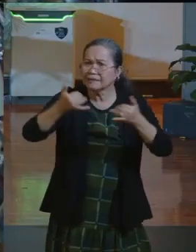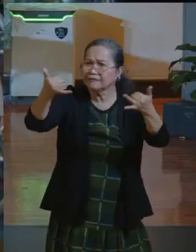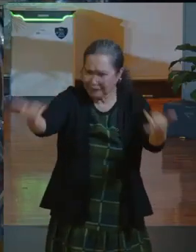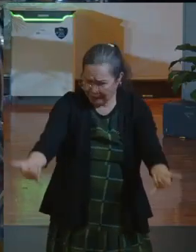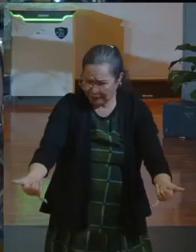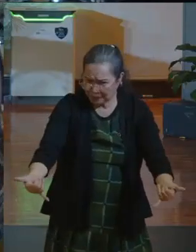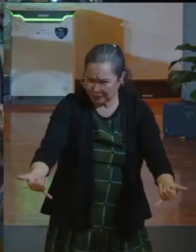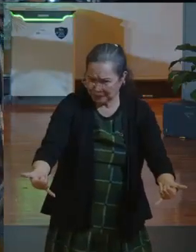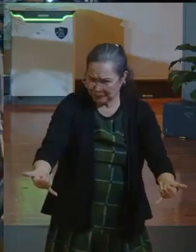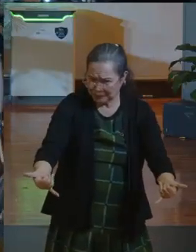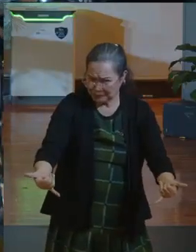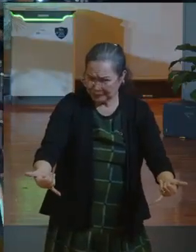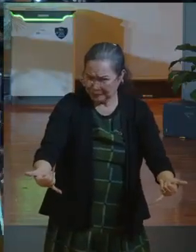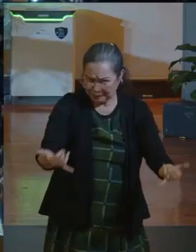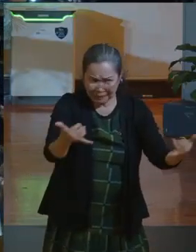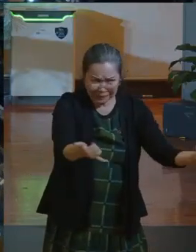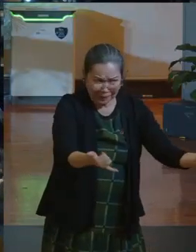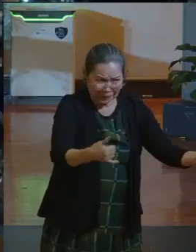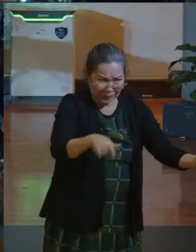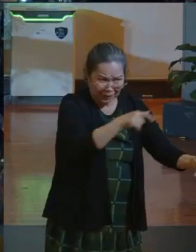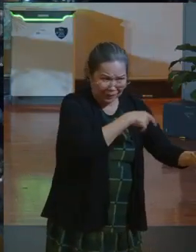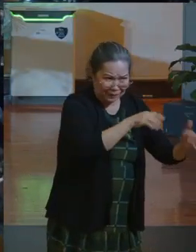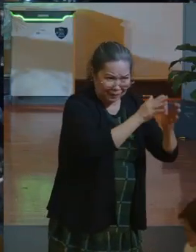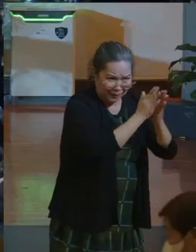din sa ating pananalangin?